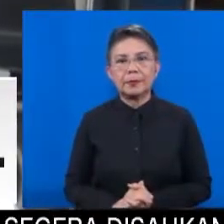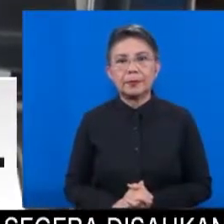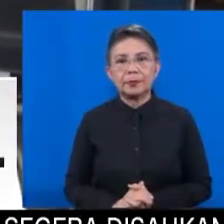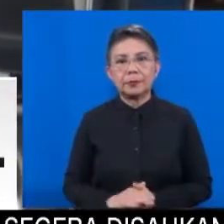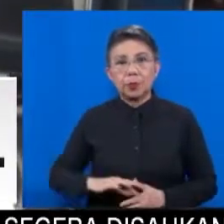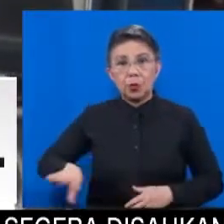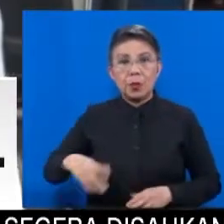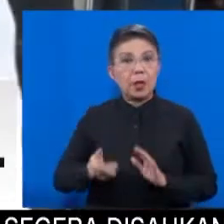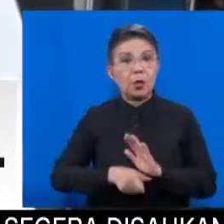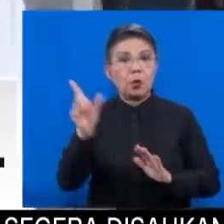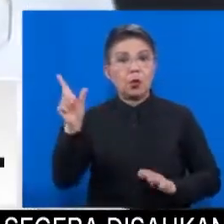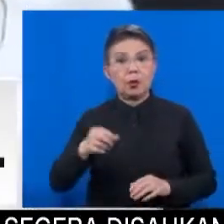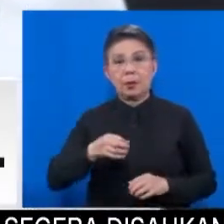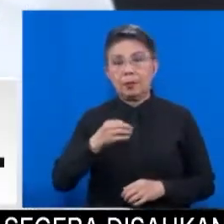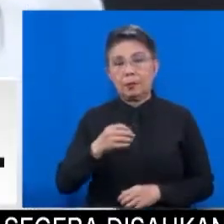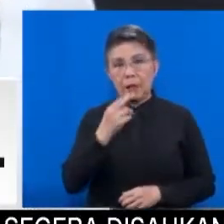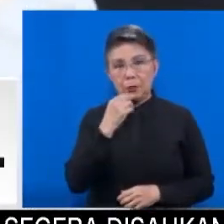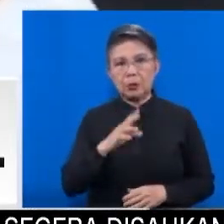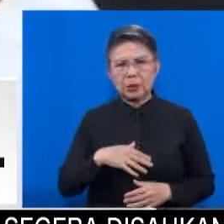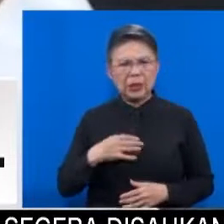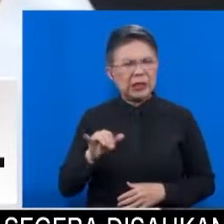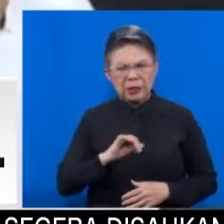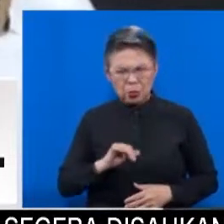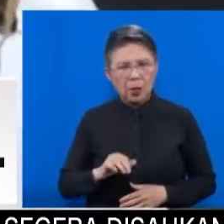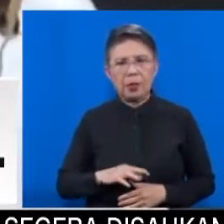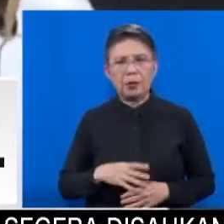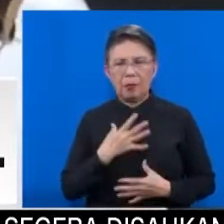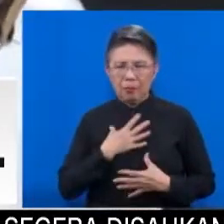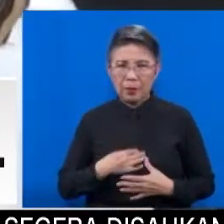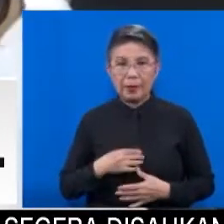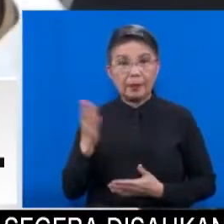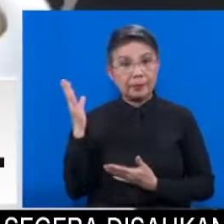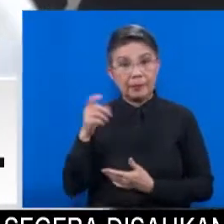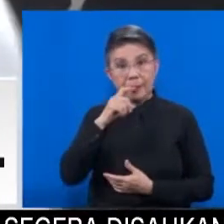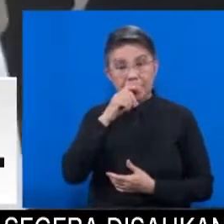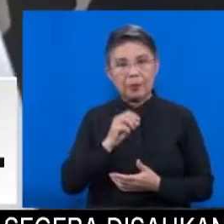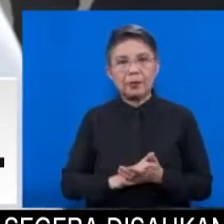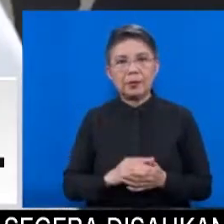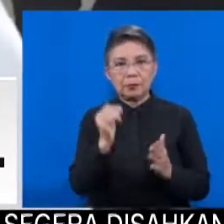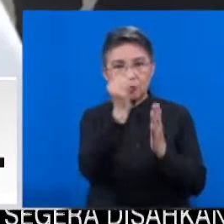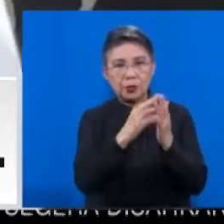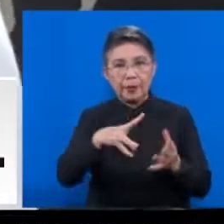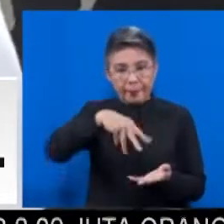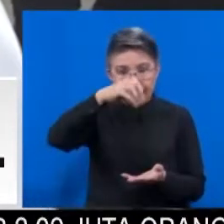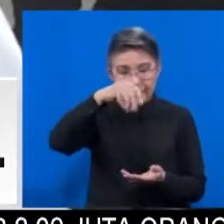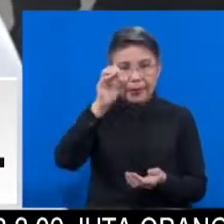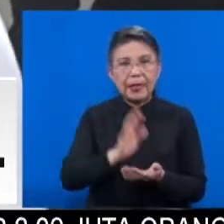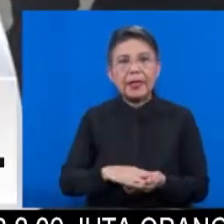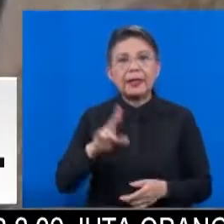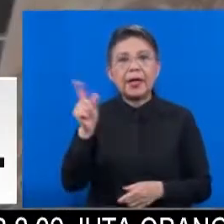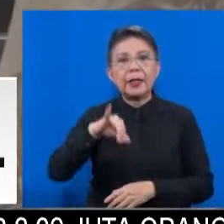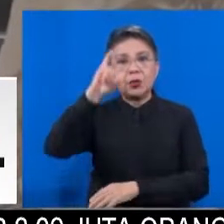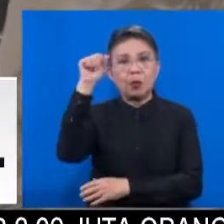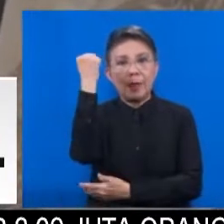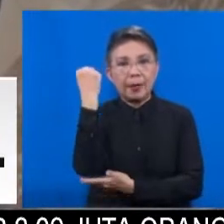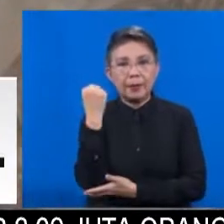Warga dari luar kota Bandung juga berduka atas kepergian Eril. Muhammad Ahya, seniman pelukis pasir warga Dusun Tambak Beras, Jombang,